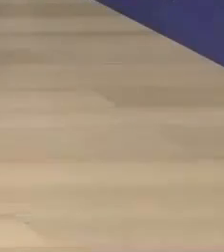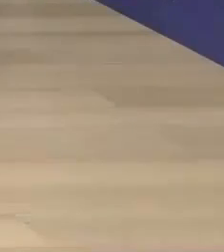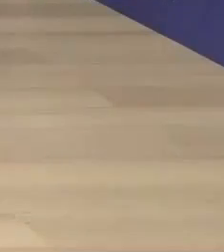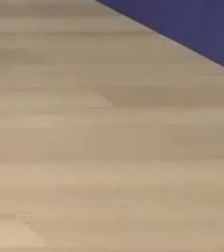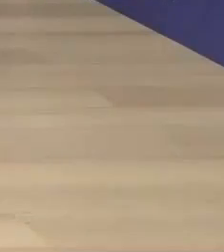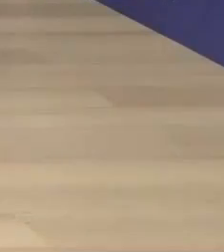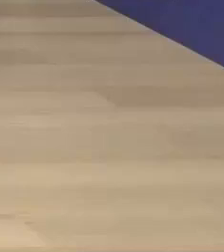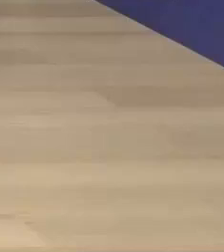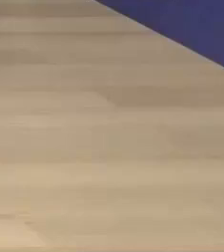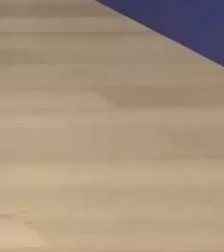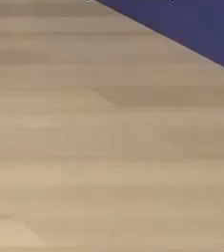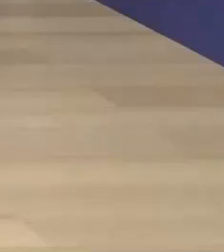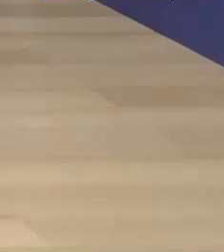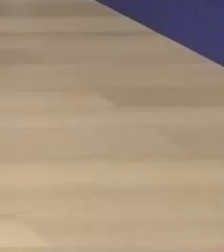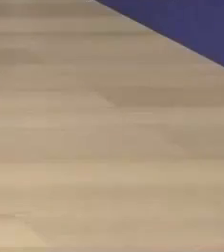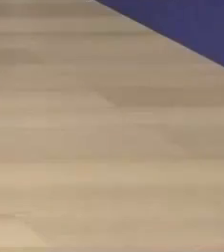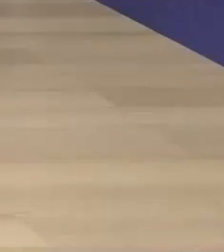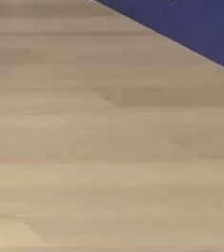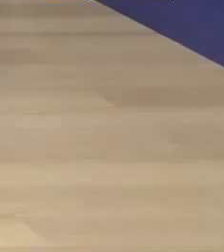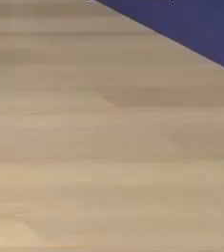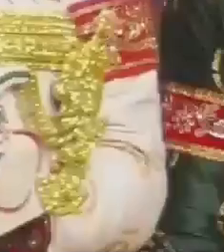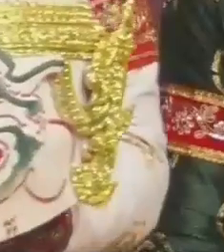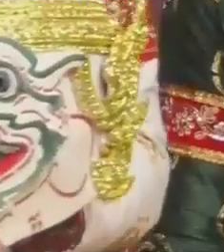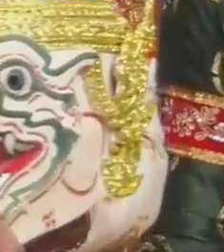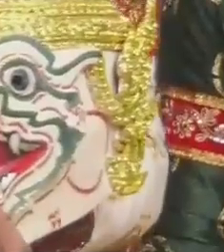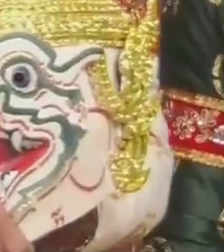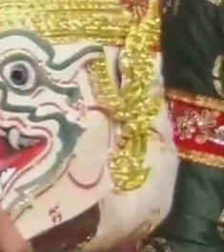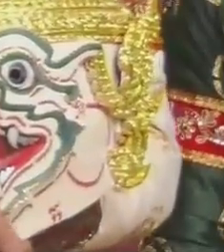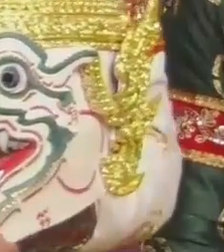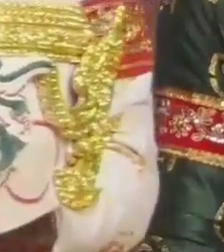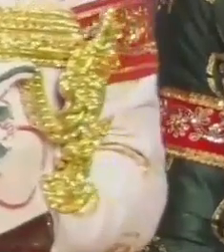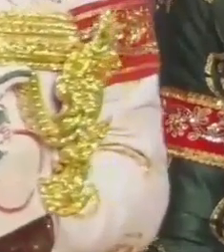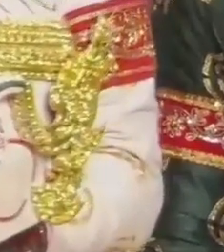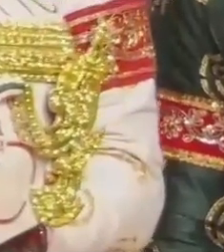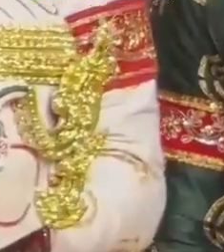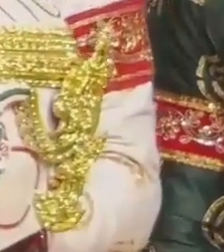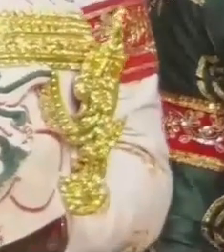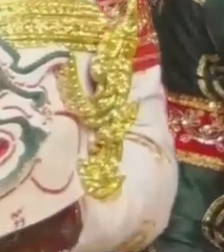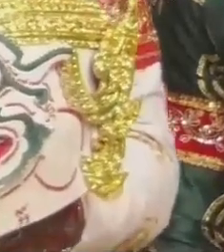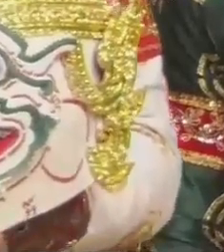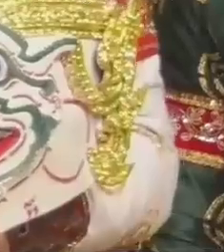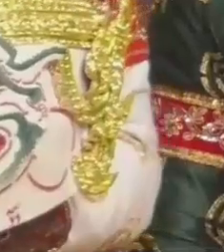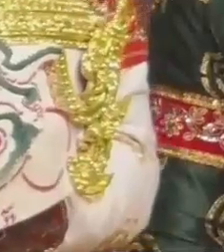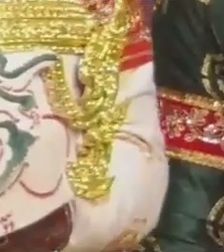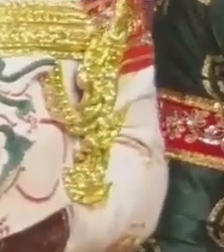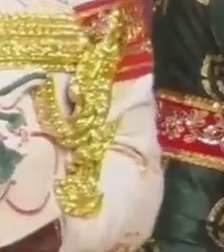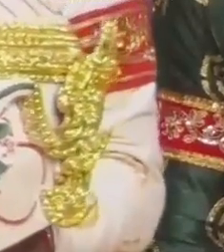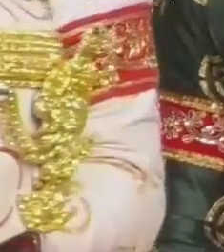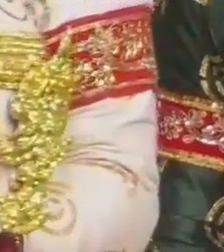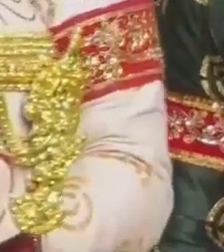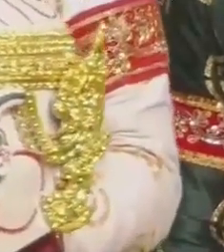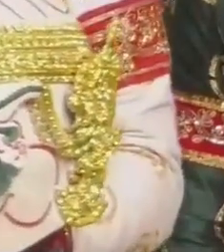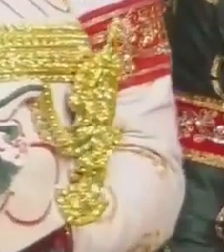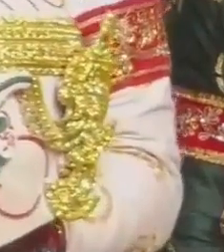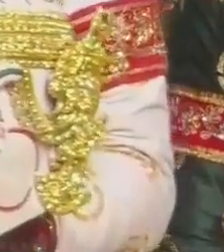ใจมากครับที่ได้ผ่านการคัดเลือกแสดงโนพระราชทานเพราะว่ามีความใฝ่ฝันตั้งแต่เกเลยครับว่าอยากจะแสดงบน